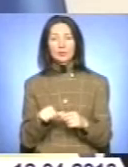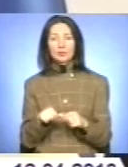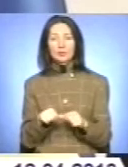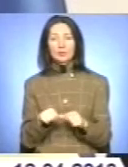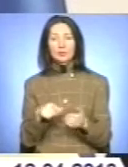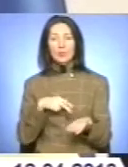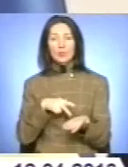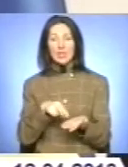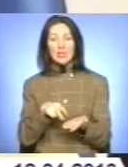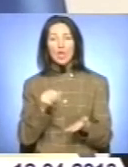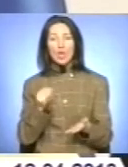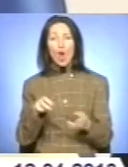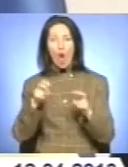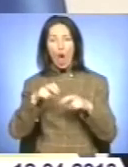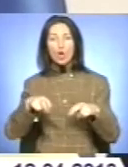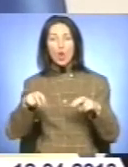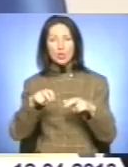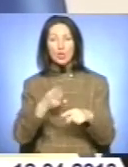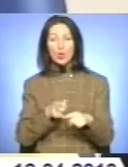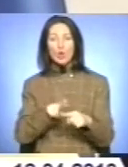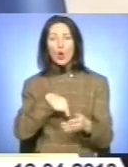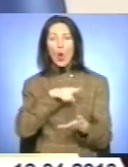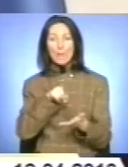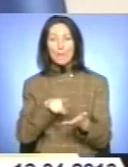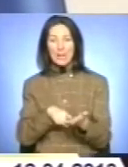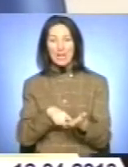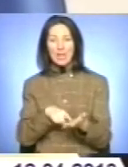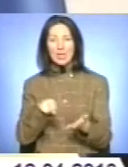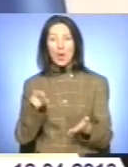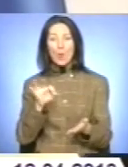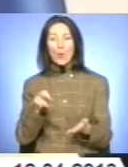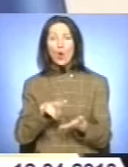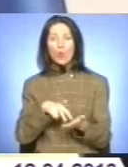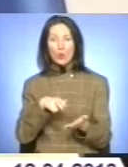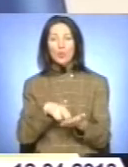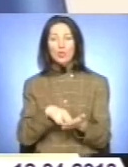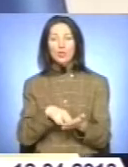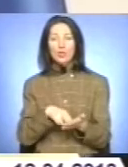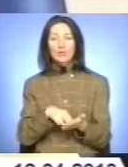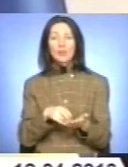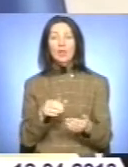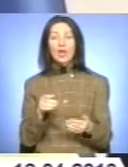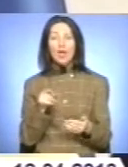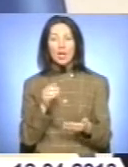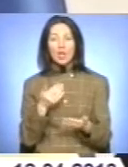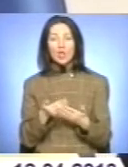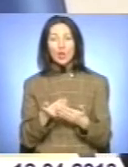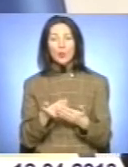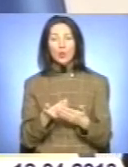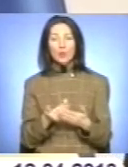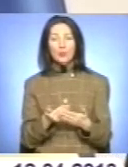можливість підійти до розгляду цього питання про помилування. Тобто